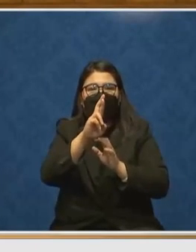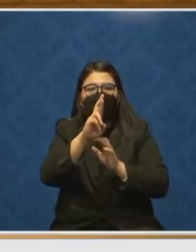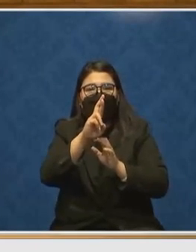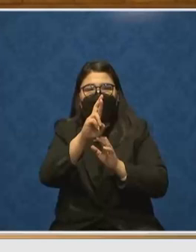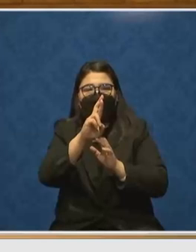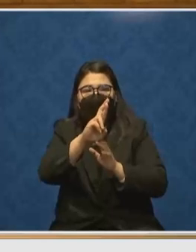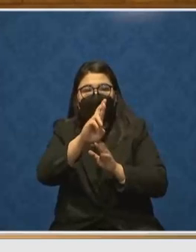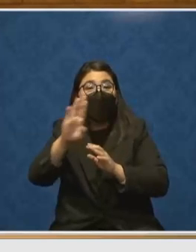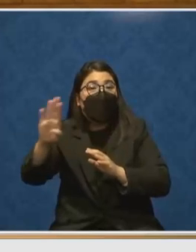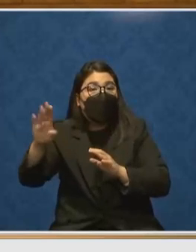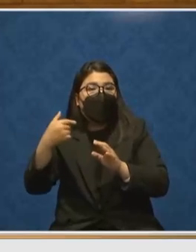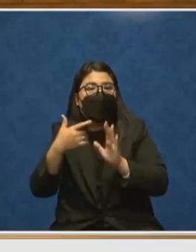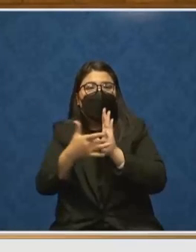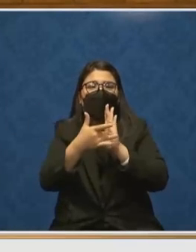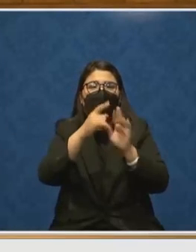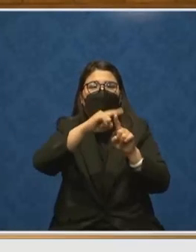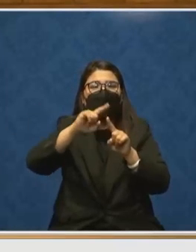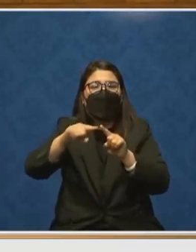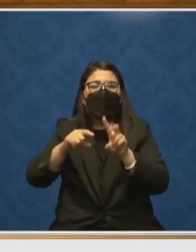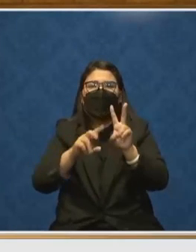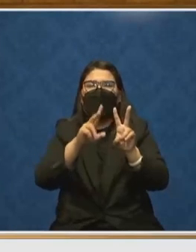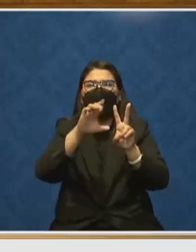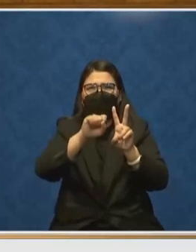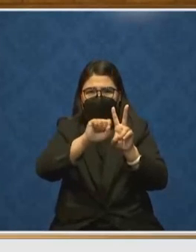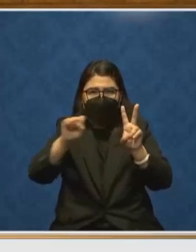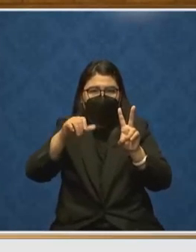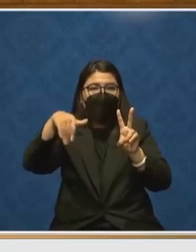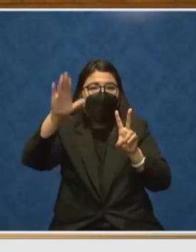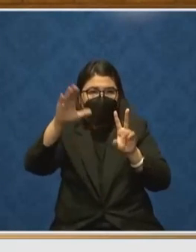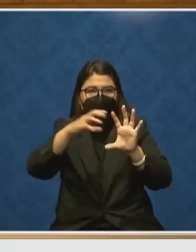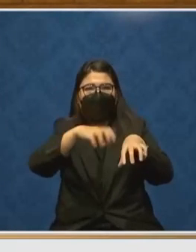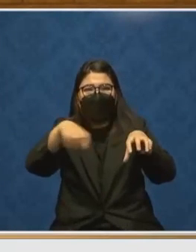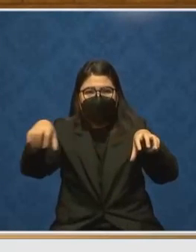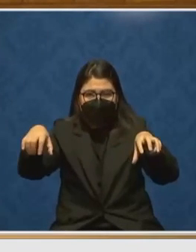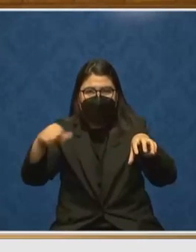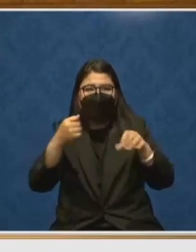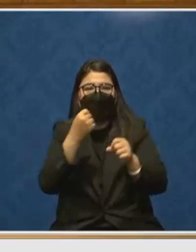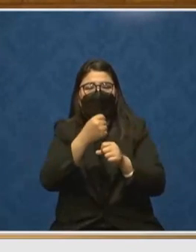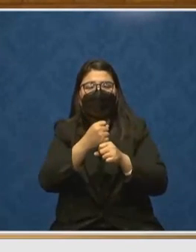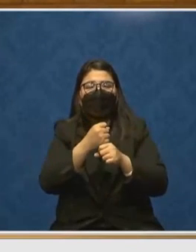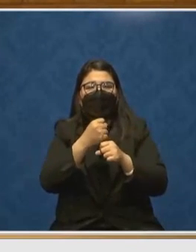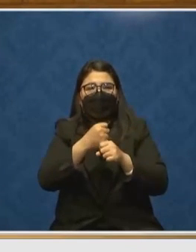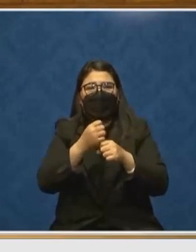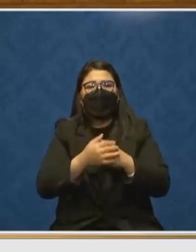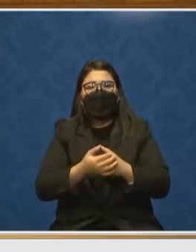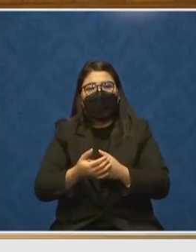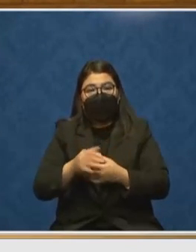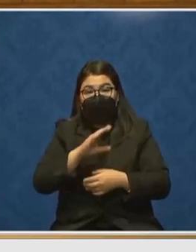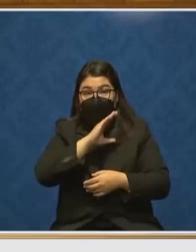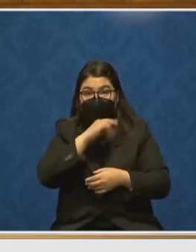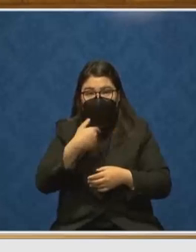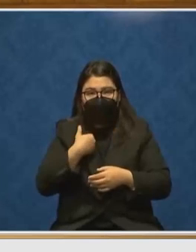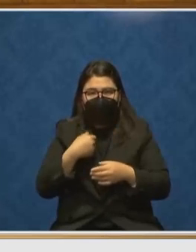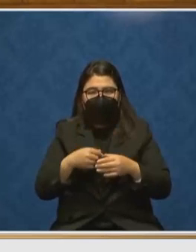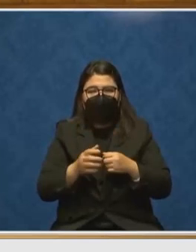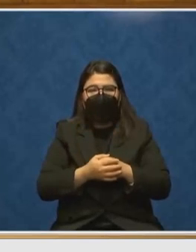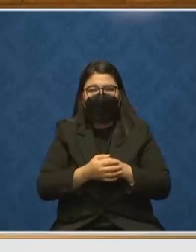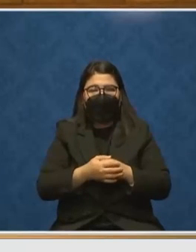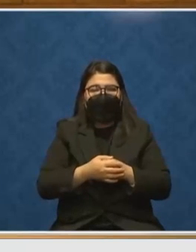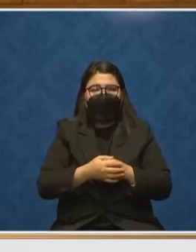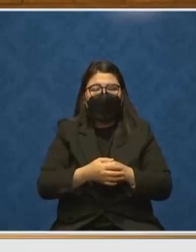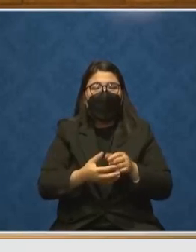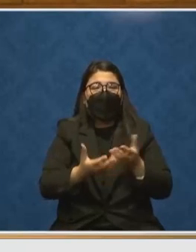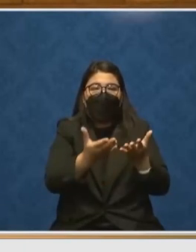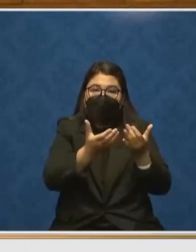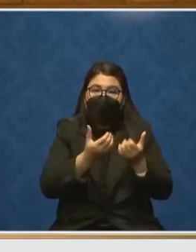220,000 คน 2,400 กิจการส่งเสริมการเข้าถึงแหล่งทุนตลอดจนเข้าถึงแหล่งข้อมูลและองค์ความรู้ในการพัฒนาธุ